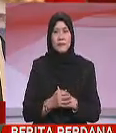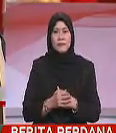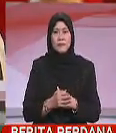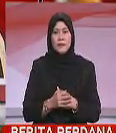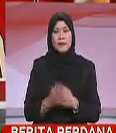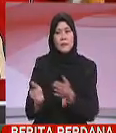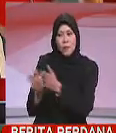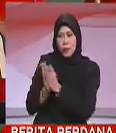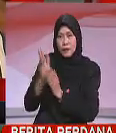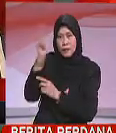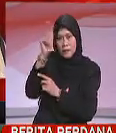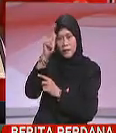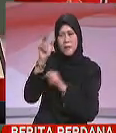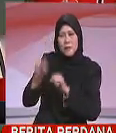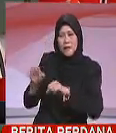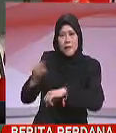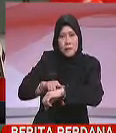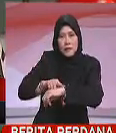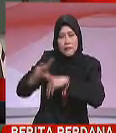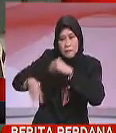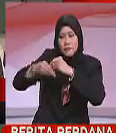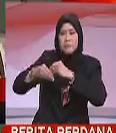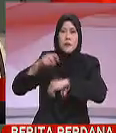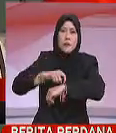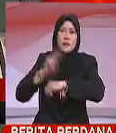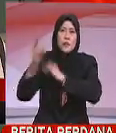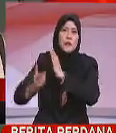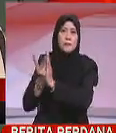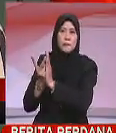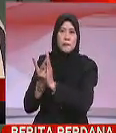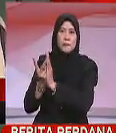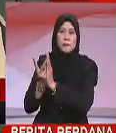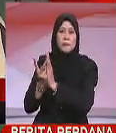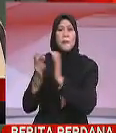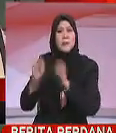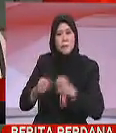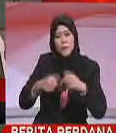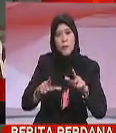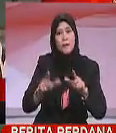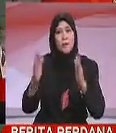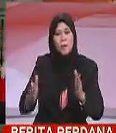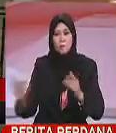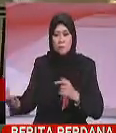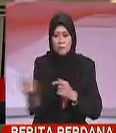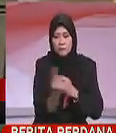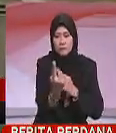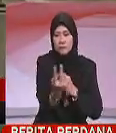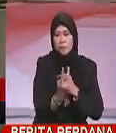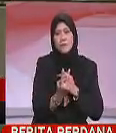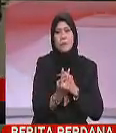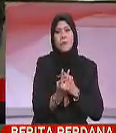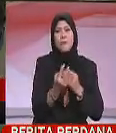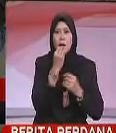sama kerajaan tambahkan masa 2 jam lagi. Dan berikan peluang untuk seorang ke atau dua orang ke dine